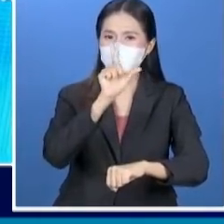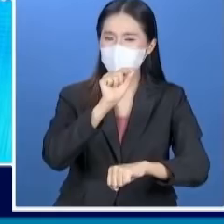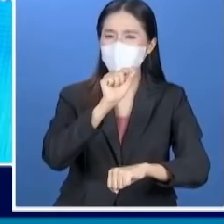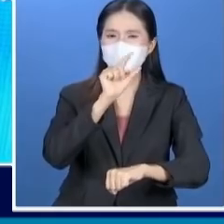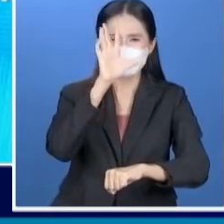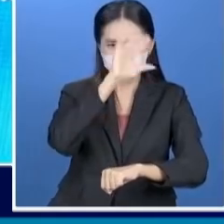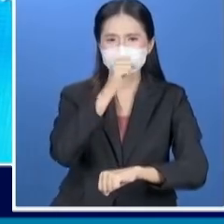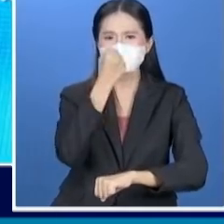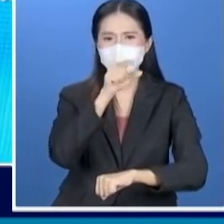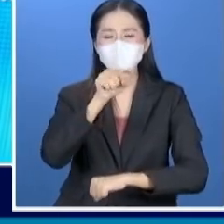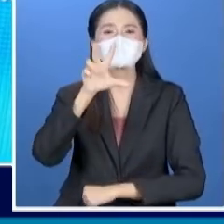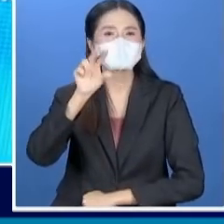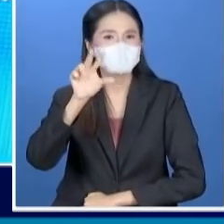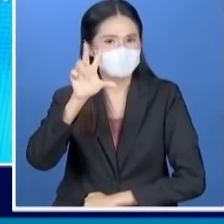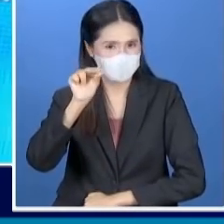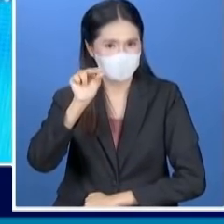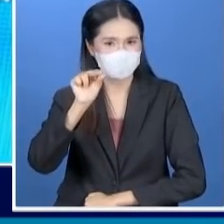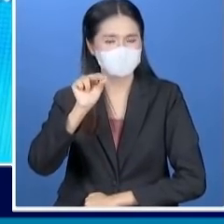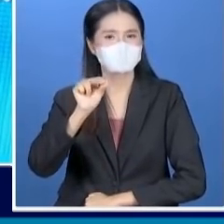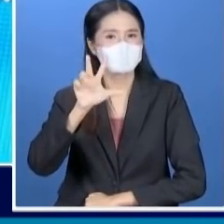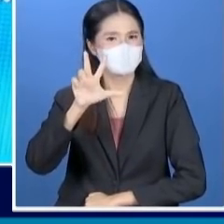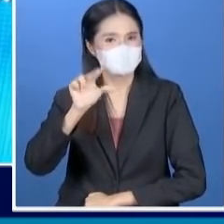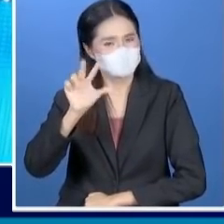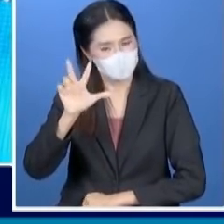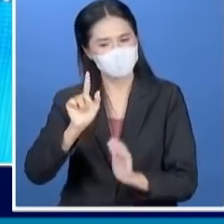22:33กว่าๆนะครับ